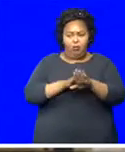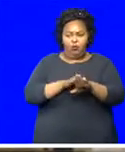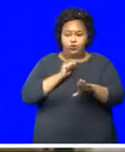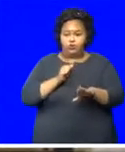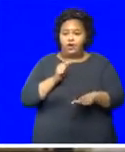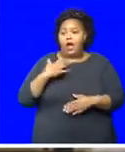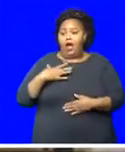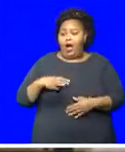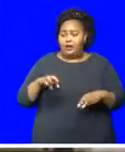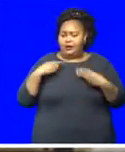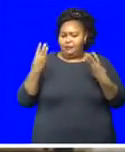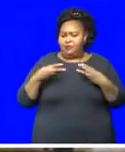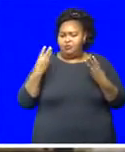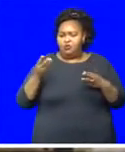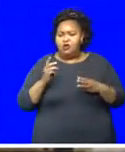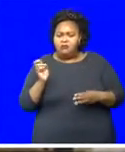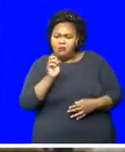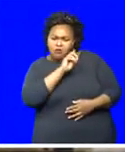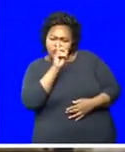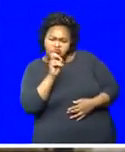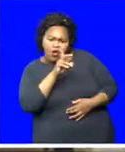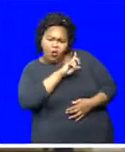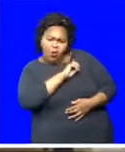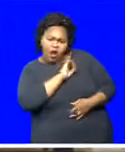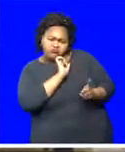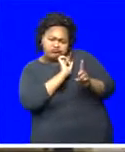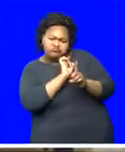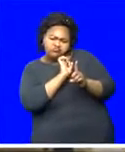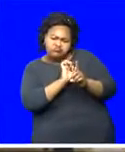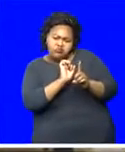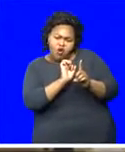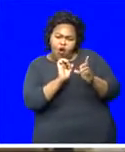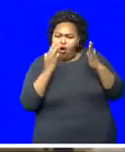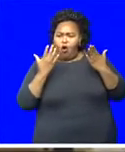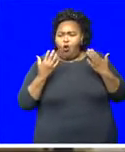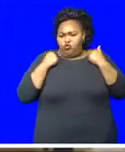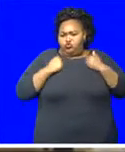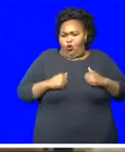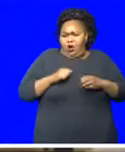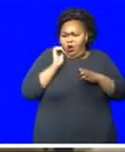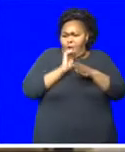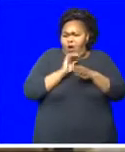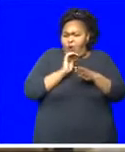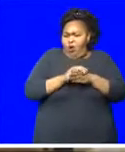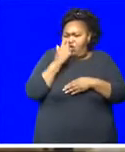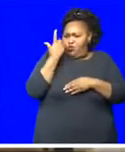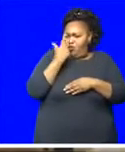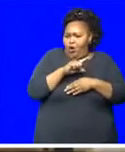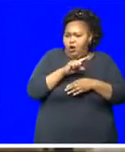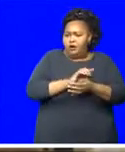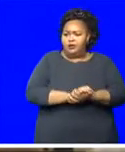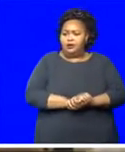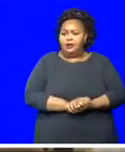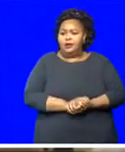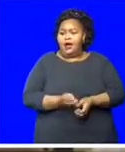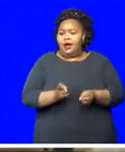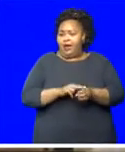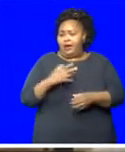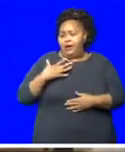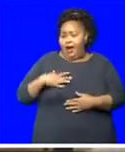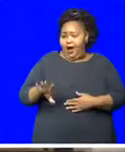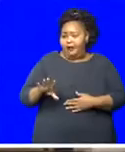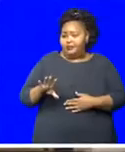ke ukwenze njani lokhu like wena ukhona njani igcoka noma ngabe yini loyifunako nani nani and kulamalanga ke bebakhona bebangibhalela baba like